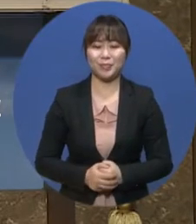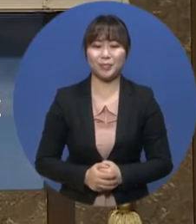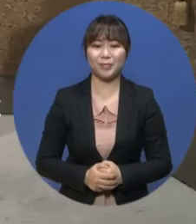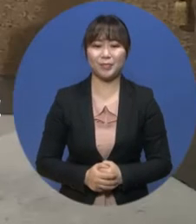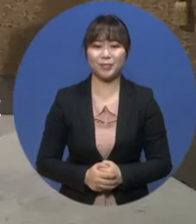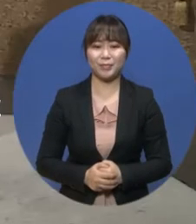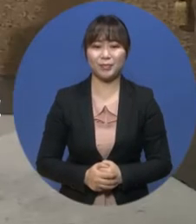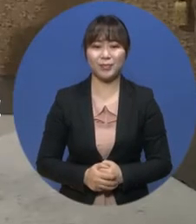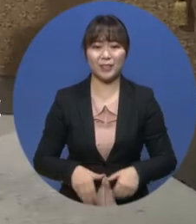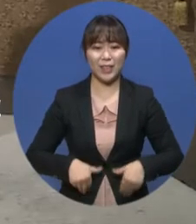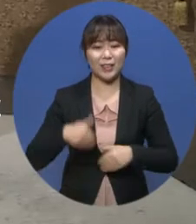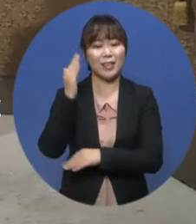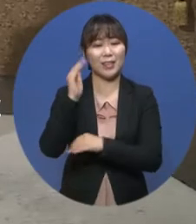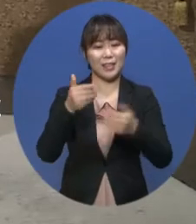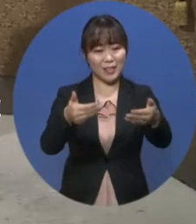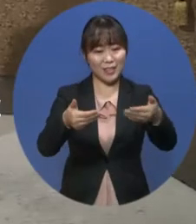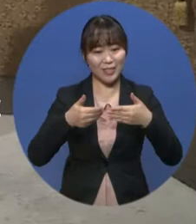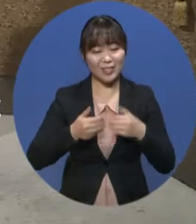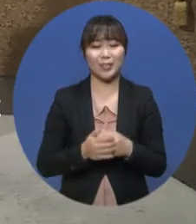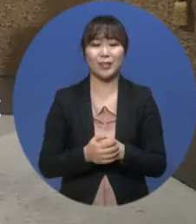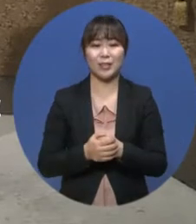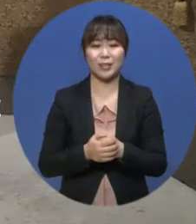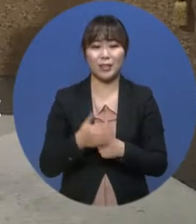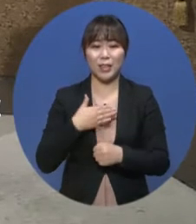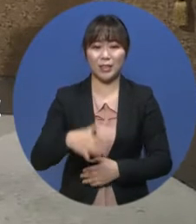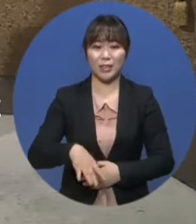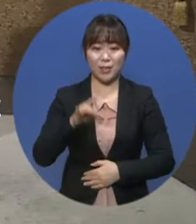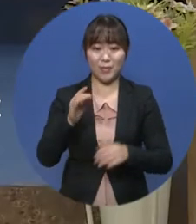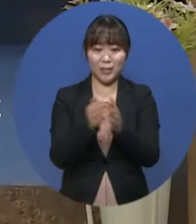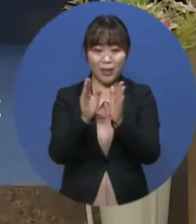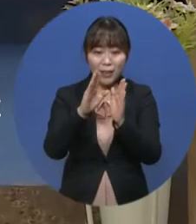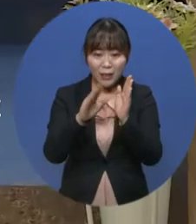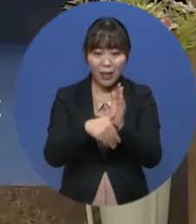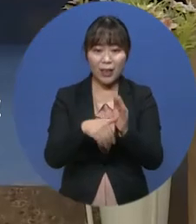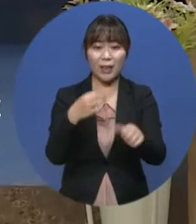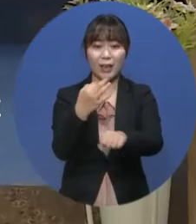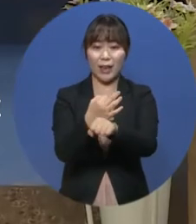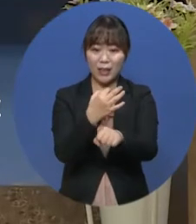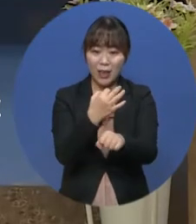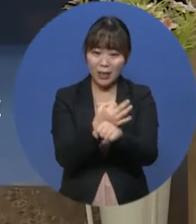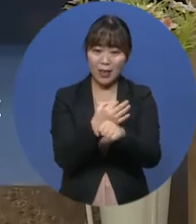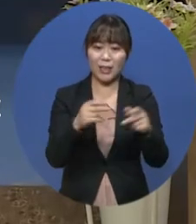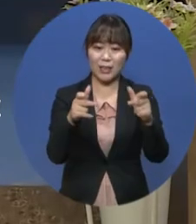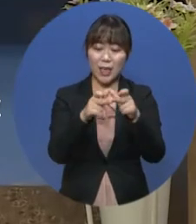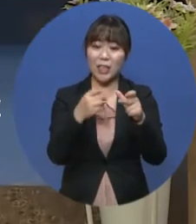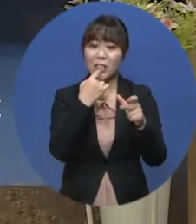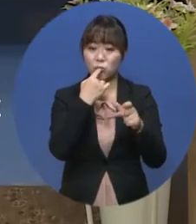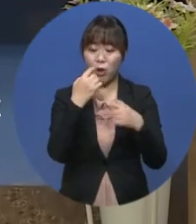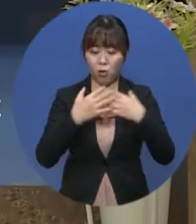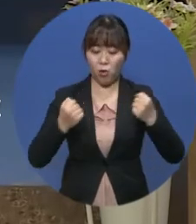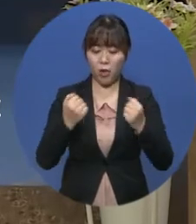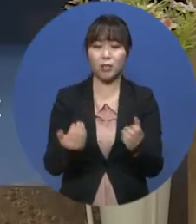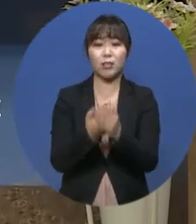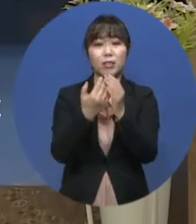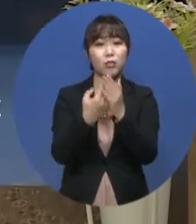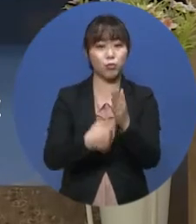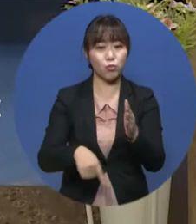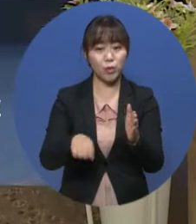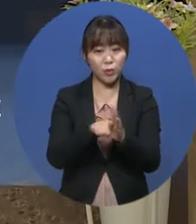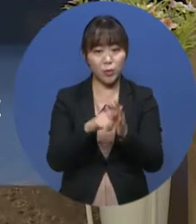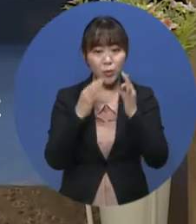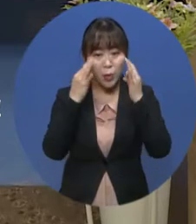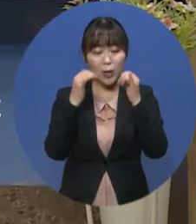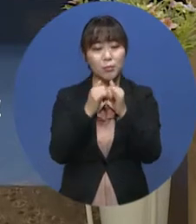4 따뜻한 말씀 해 주셨는데요 어제가 오프닝 때 간략하게 장애인의 구강건강 증진을 위해